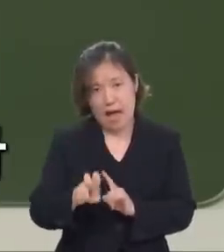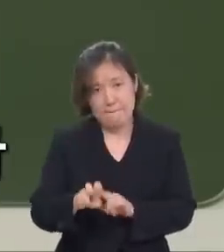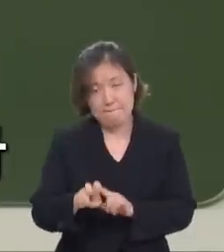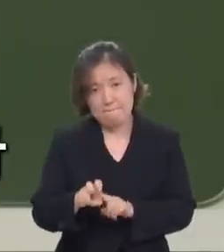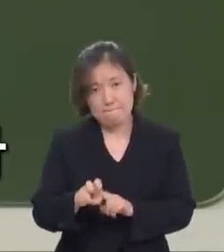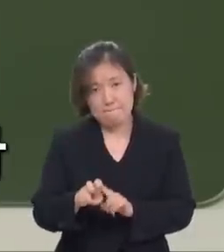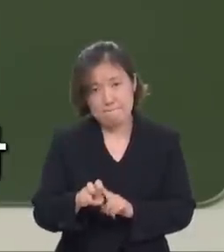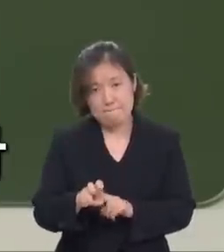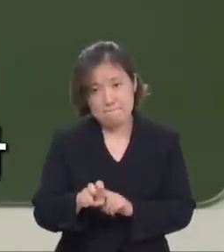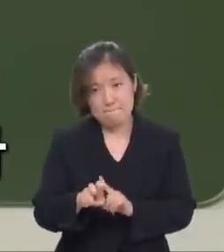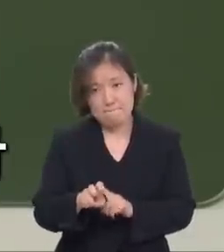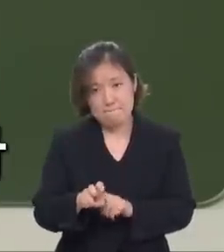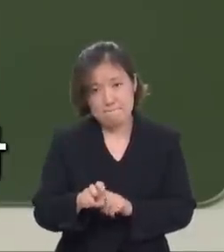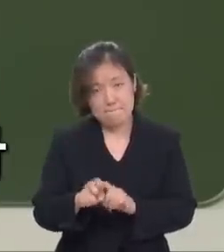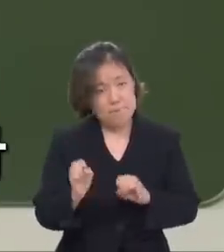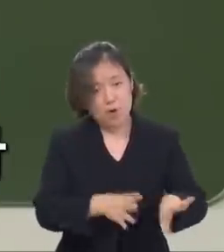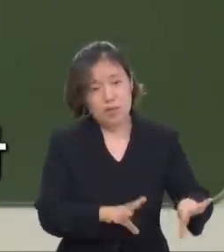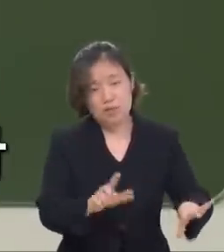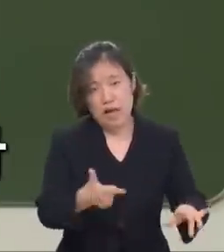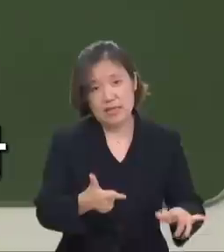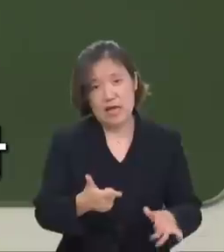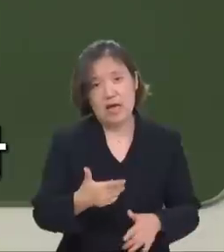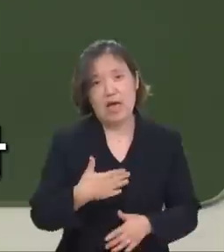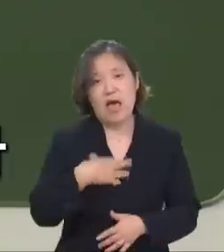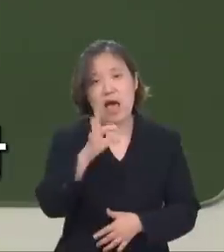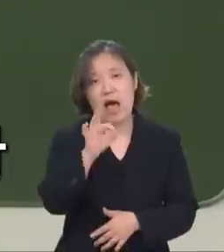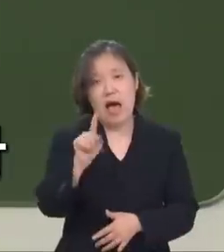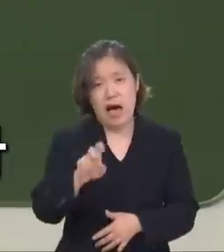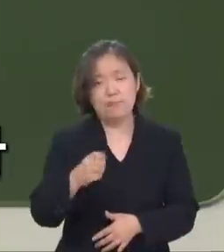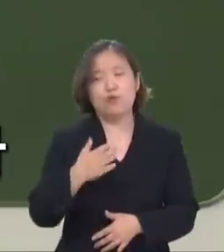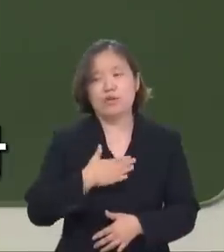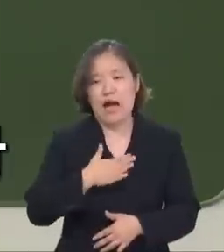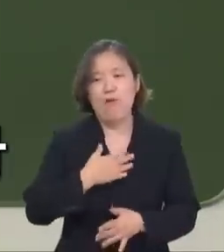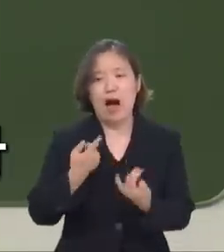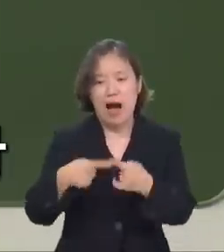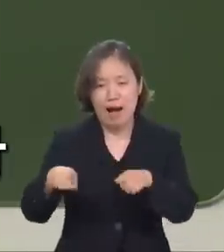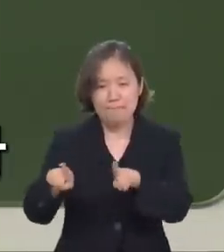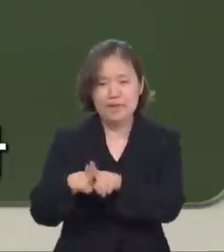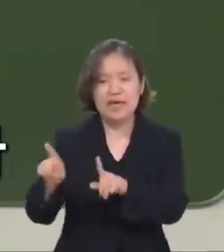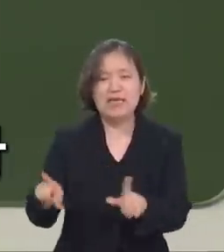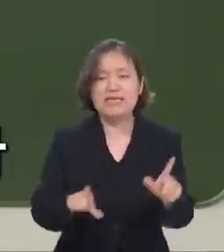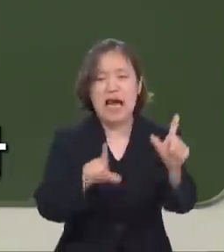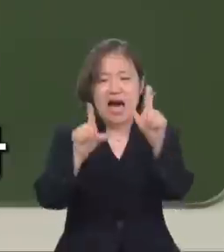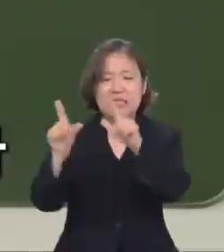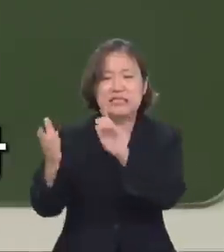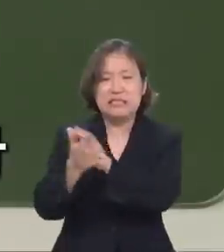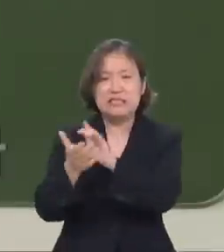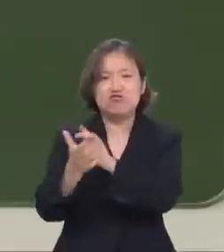적이 아니다 나와 함께 수행하는 나의 도반이다라고 생각하면서